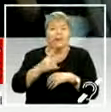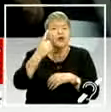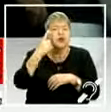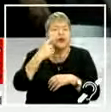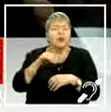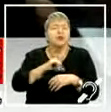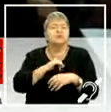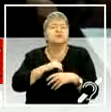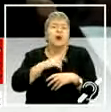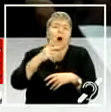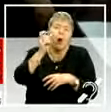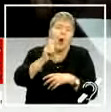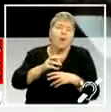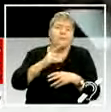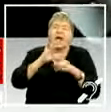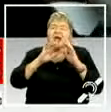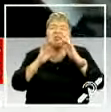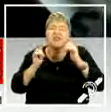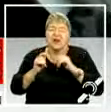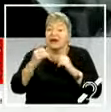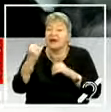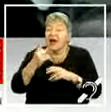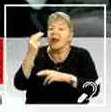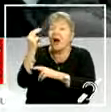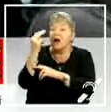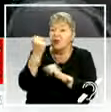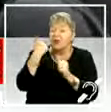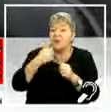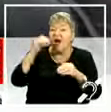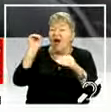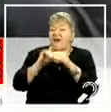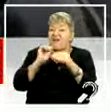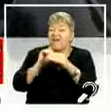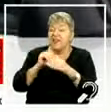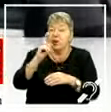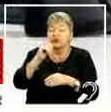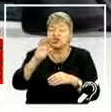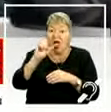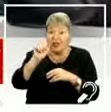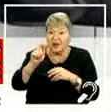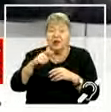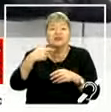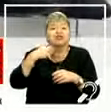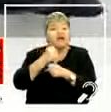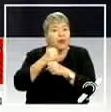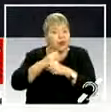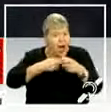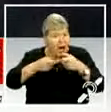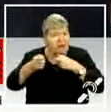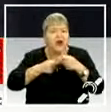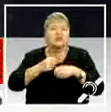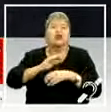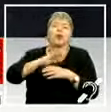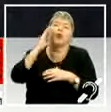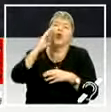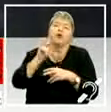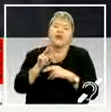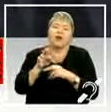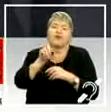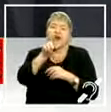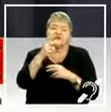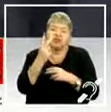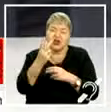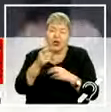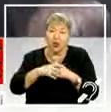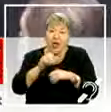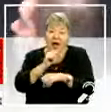influencer care ar deține o firmă de videochat și care ar fi avut mai multe afaceri în acest sens cu frații Tate. De altfel,